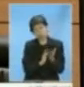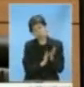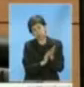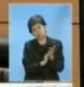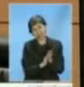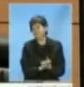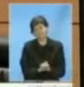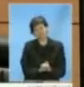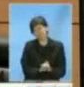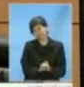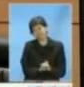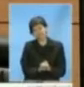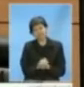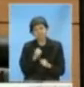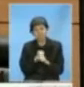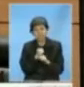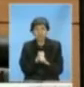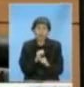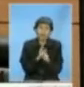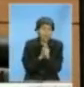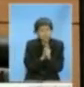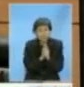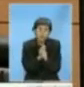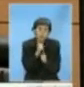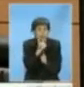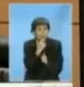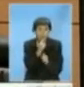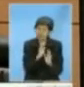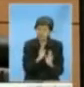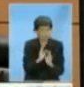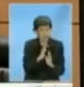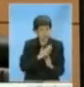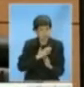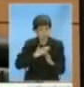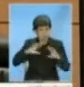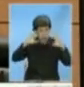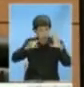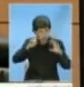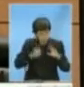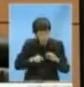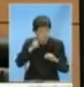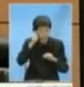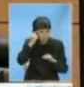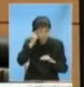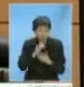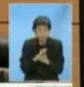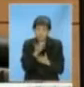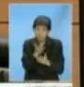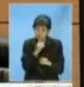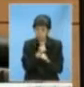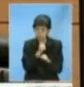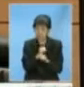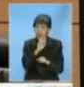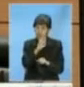หรือว่ามาให้ยาหอมกันในสภาแห่งนี้แต่เป็นสิ่งที่รัฐบาลจะต้องทบทวนว่าที่ท่านได้ใช้